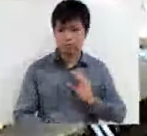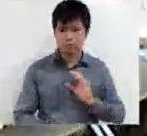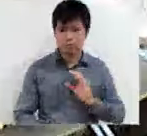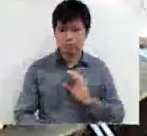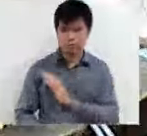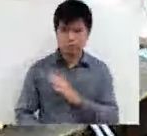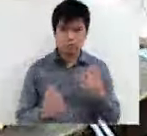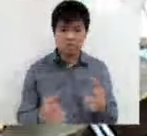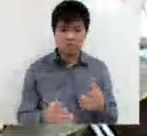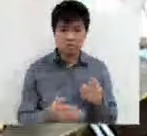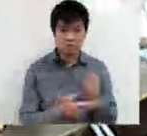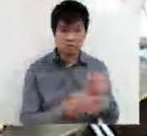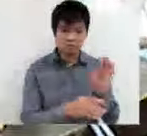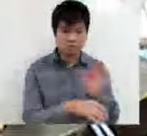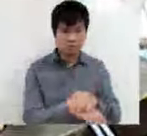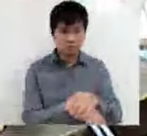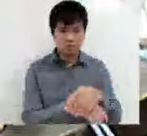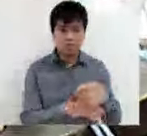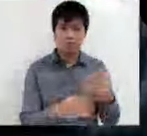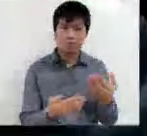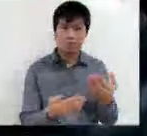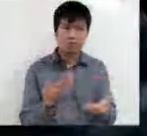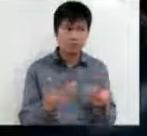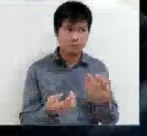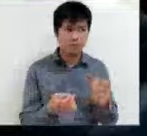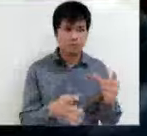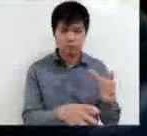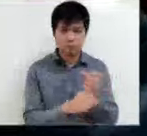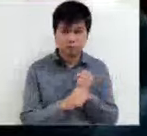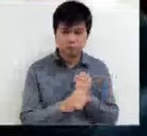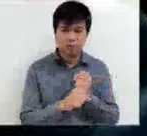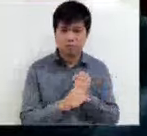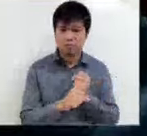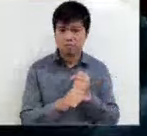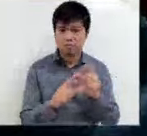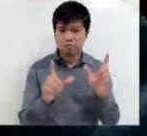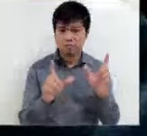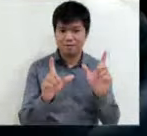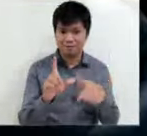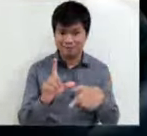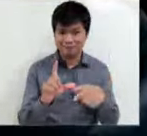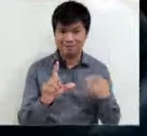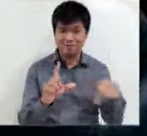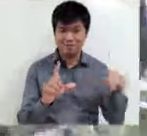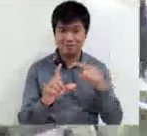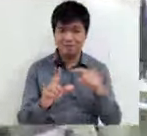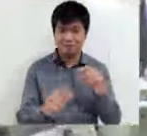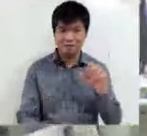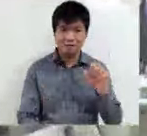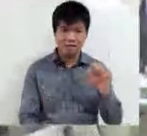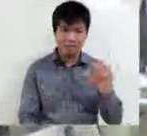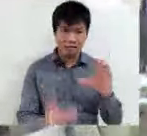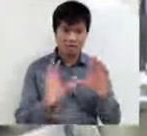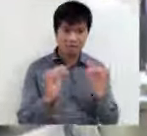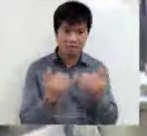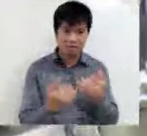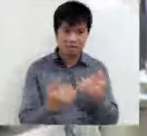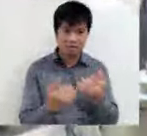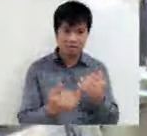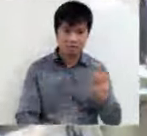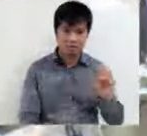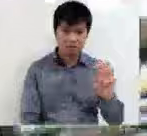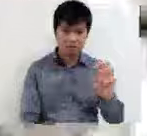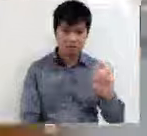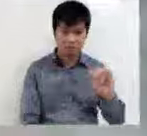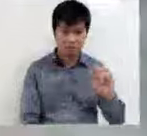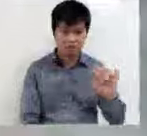ang posibilidad na bawiin ng prangkisa ng kumpanyang nagpapatakbo sa SMNI dahil sa mga umano'y paglabag sa prangkisa